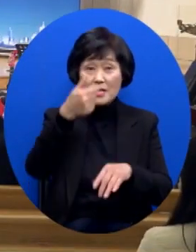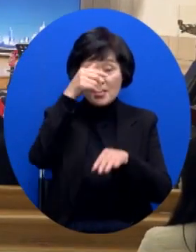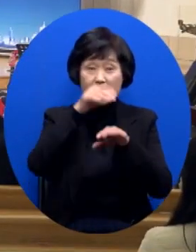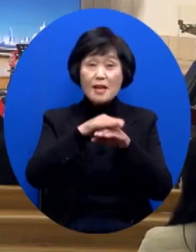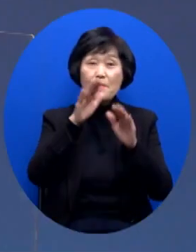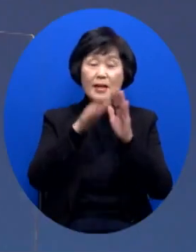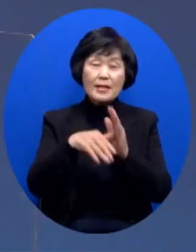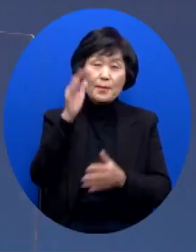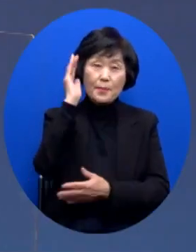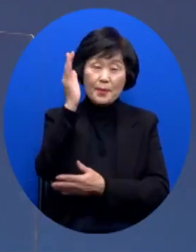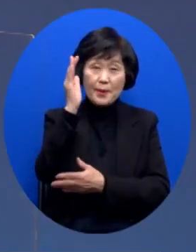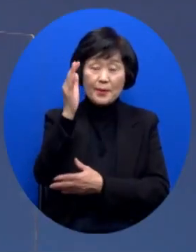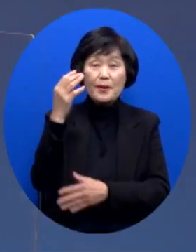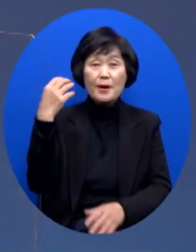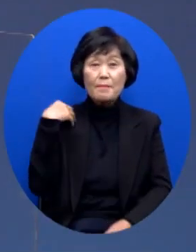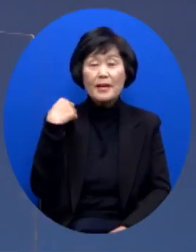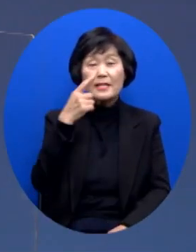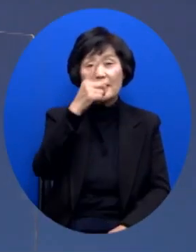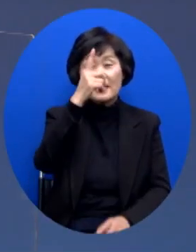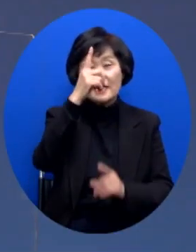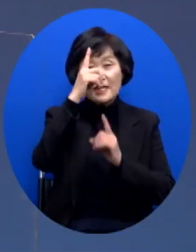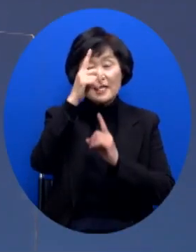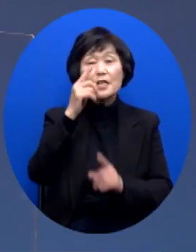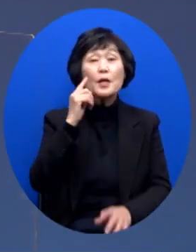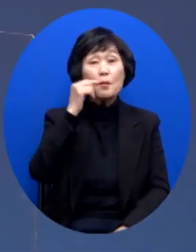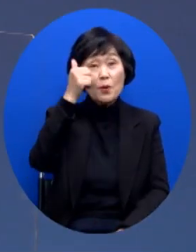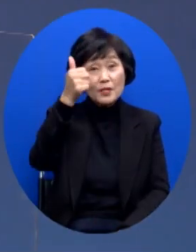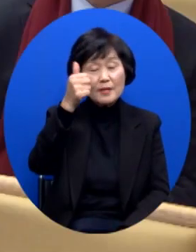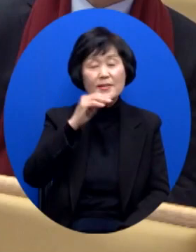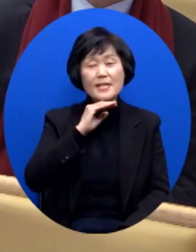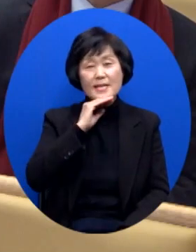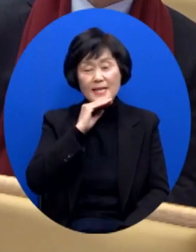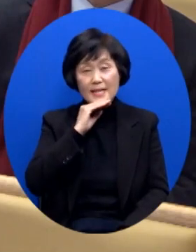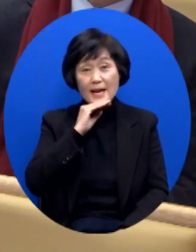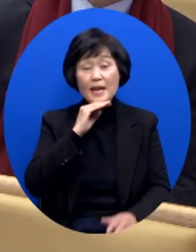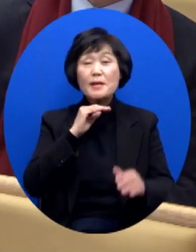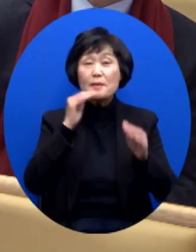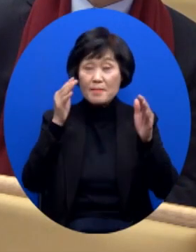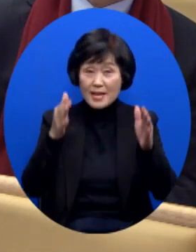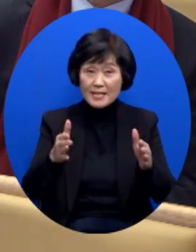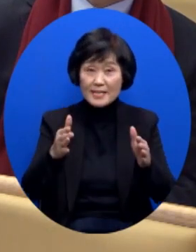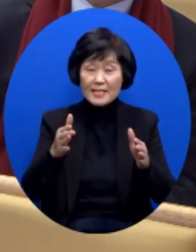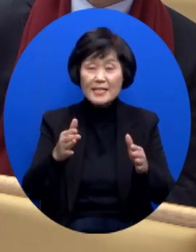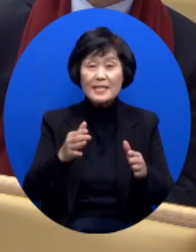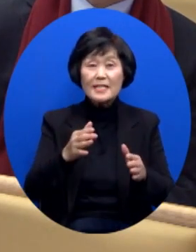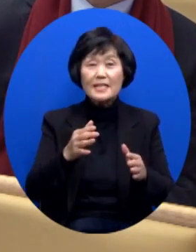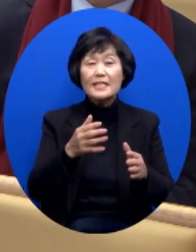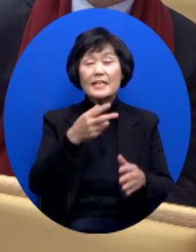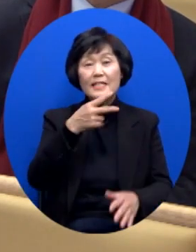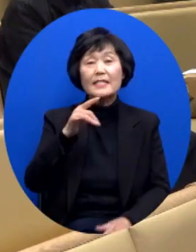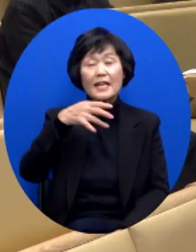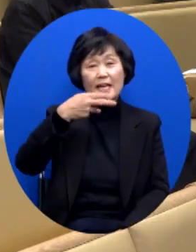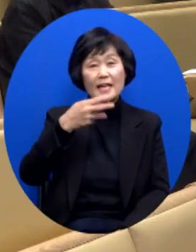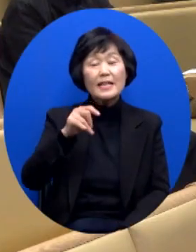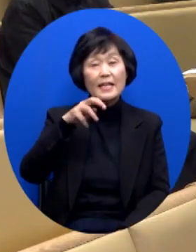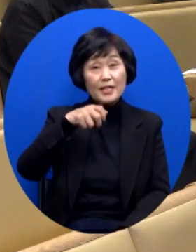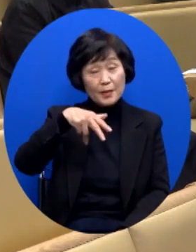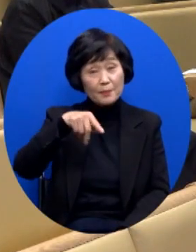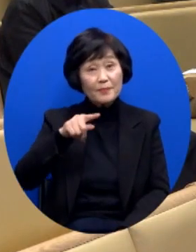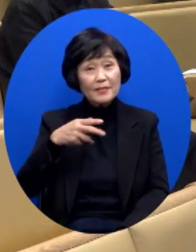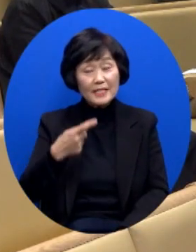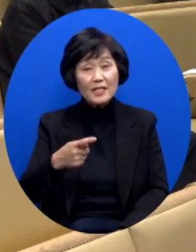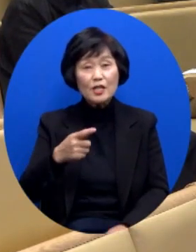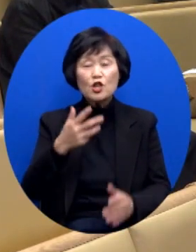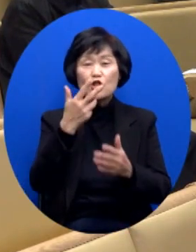말씀을 전한 종암교회 이호 목사는 기다림의 절기인 대림절 주님 오심을 준비하며 주 안에서 온전한